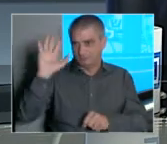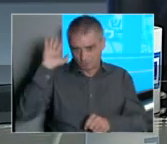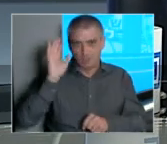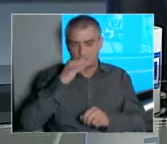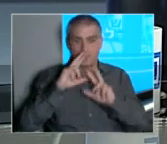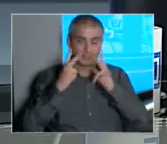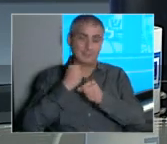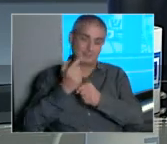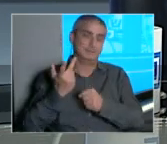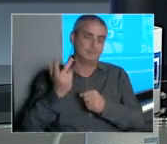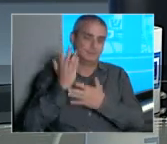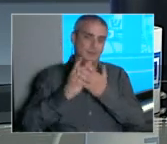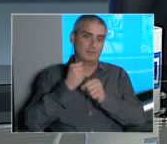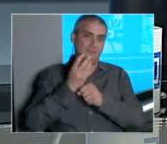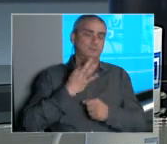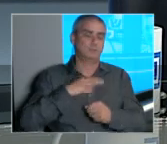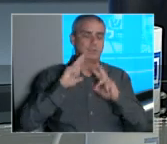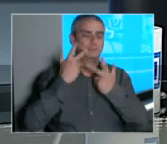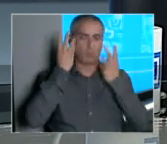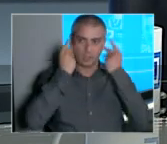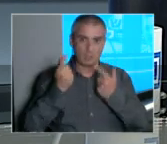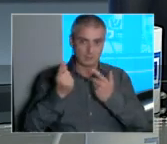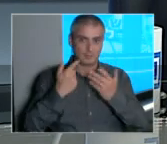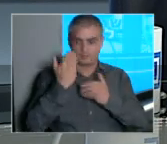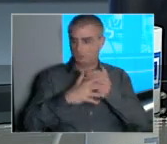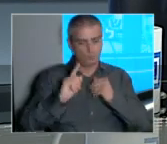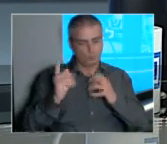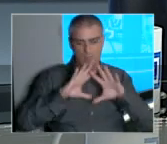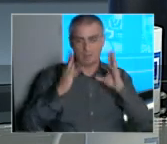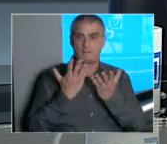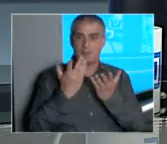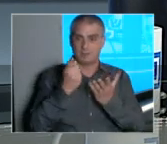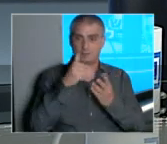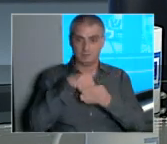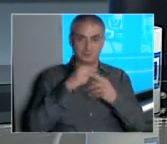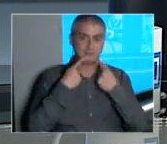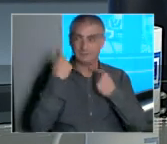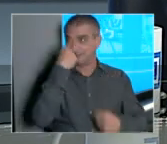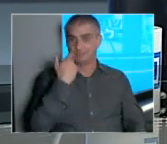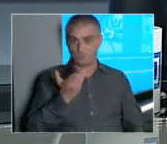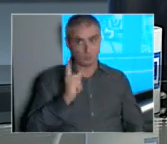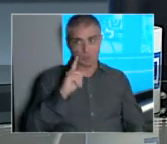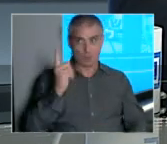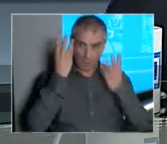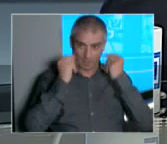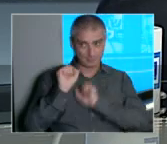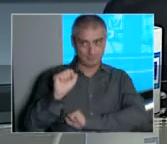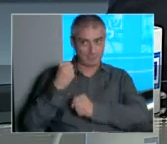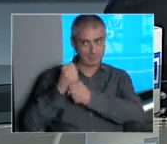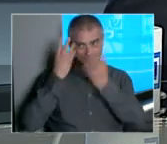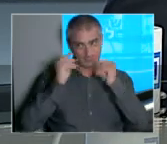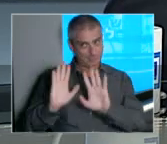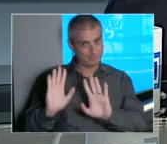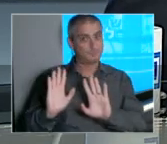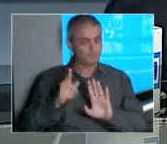השאלה אם הנציגים, שבסוף הם הנציגים של הציבור החרדי, בסוף זה הכל חבילה אחת. אתה נכנס לשיח של זהויות, לא כל חרדי מזדהה עם הנציגים